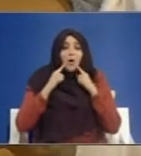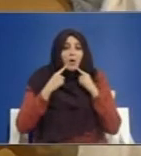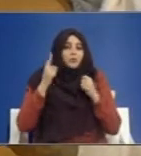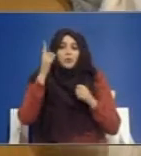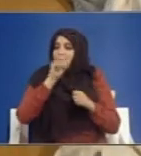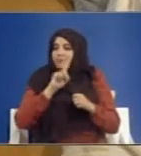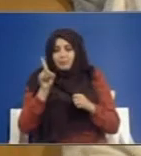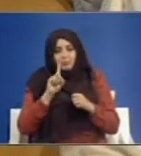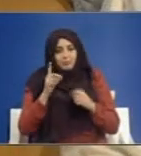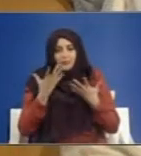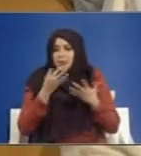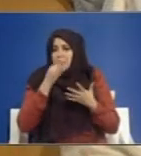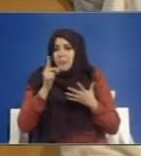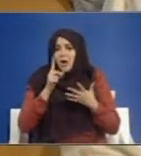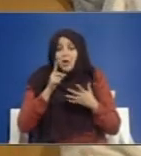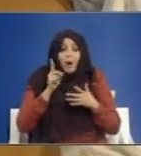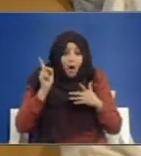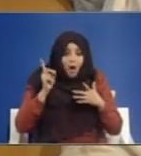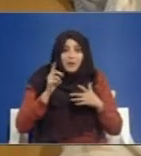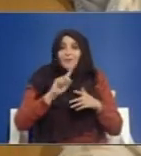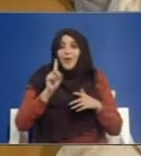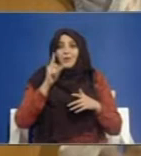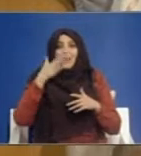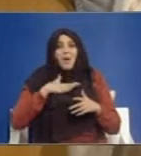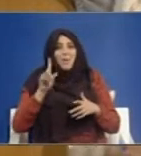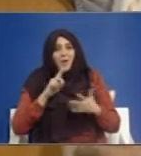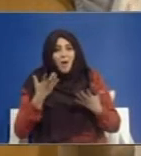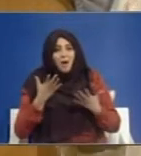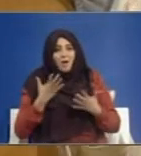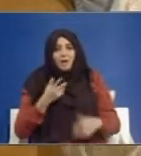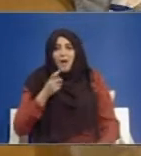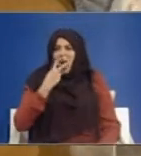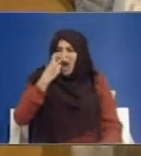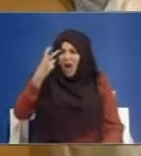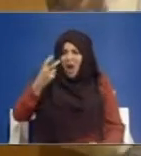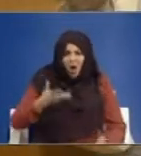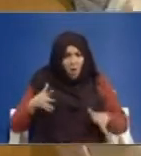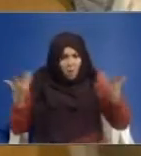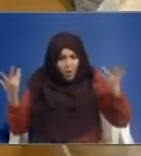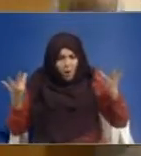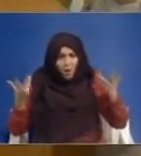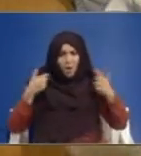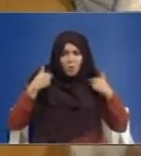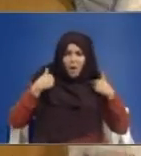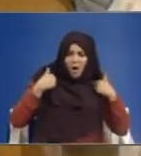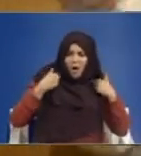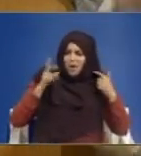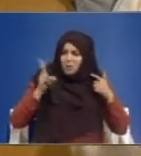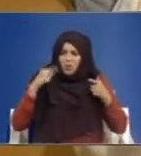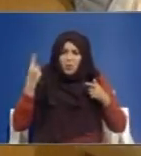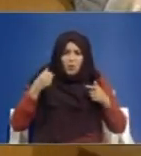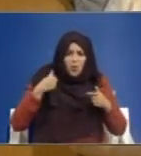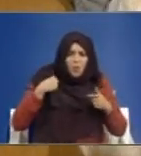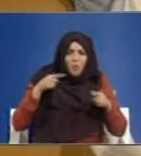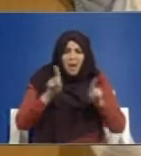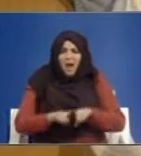على هذا، لكن يؤخذه على الصراخ وعلى الضجر وعلى الملل، كيفاش وانا وغير حنايا وكذا